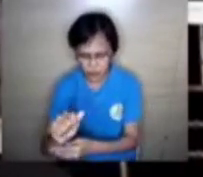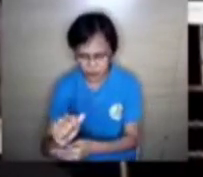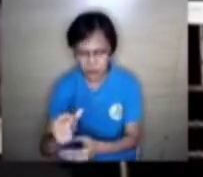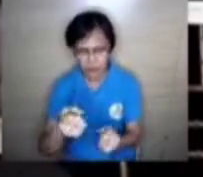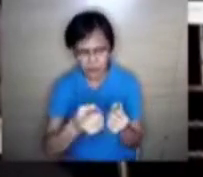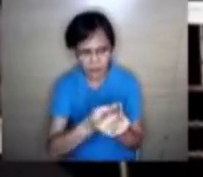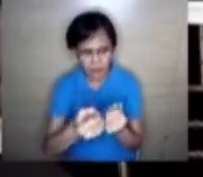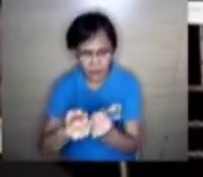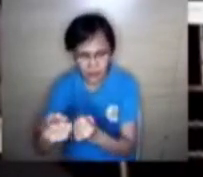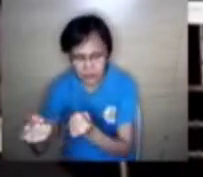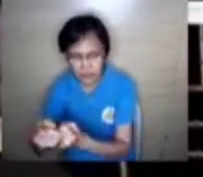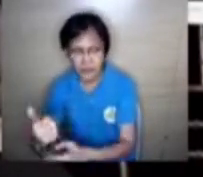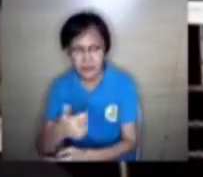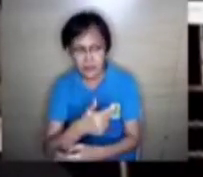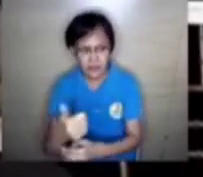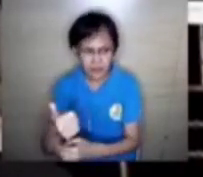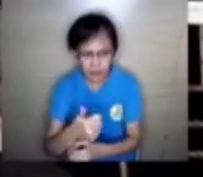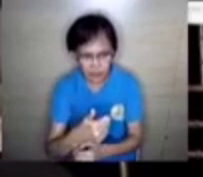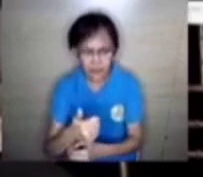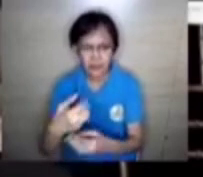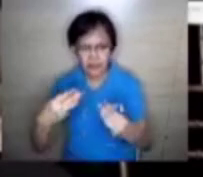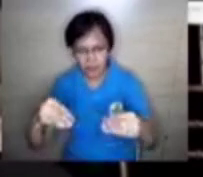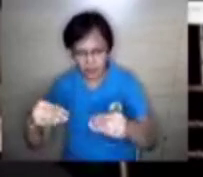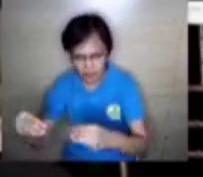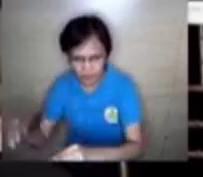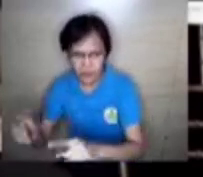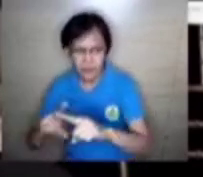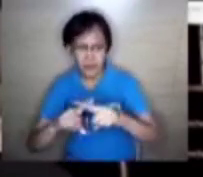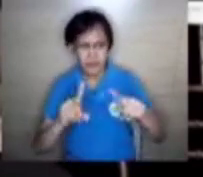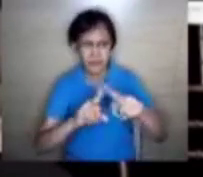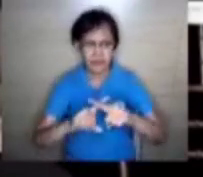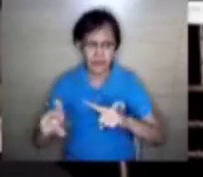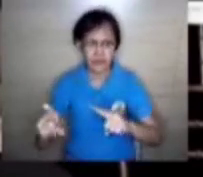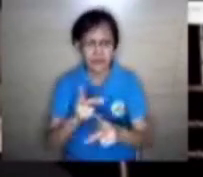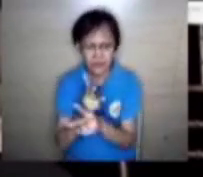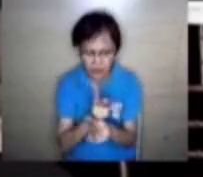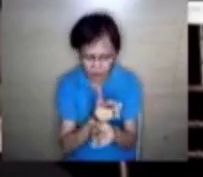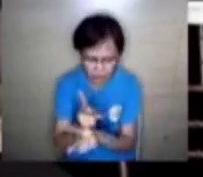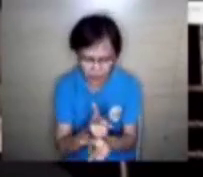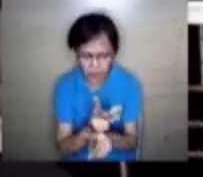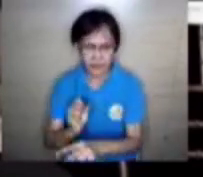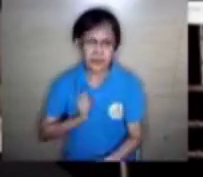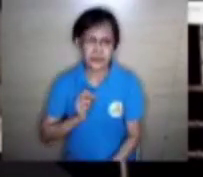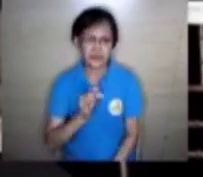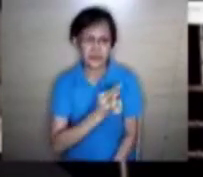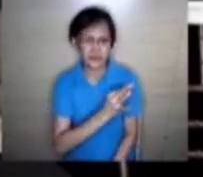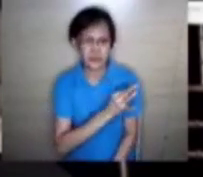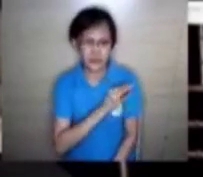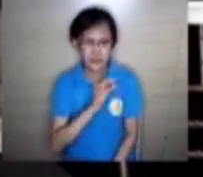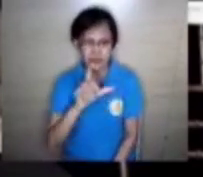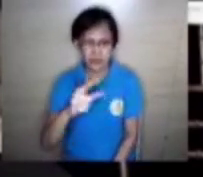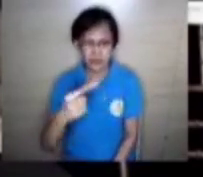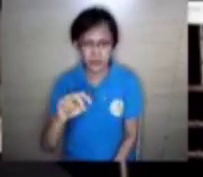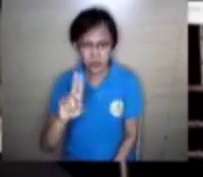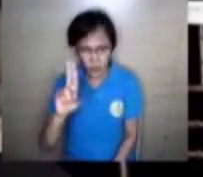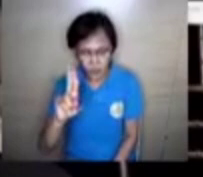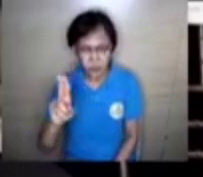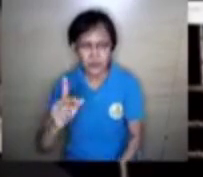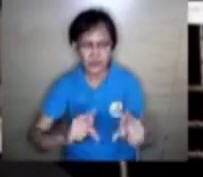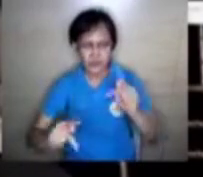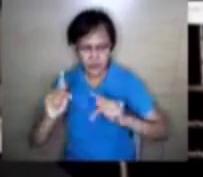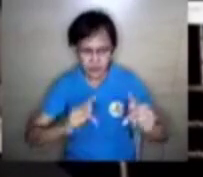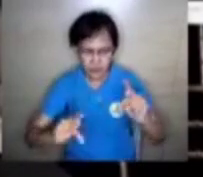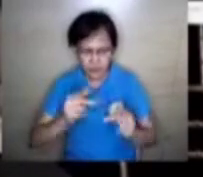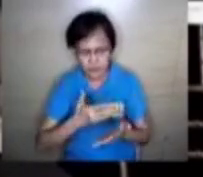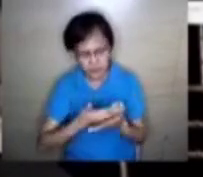at Mobile Palengke, patunay ito sa malasakit ng mga kawani ng ating lokal na pamahalaan sa ating kapwa